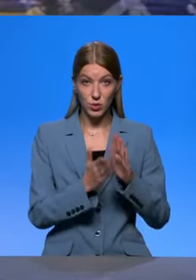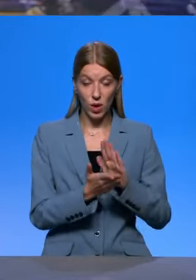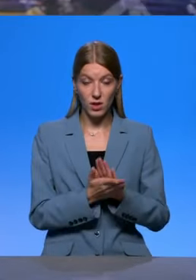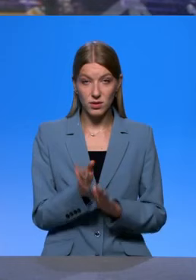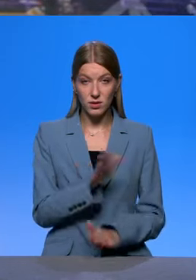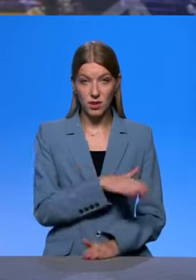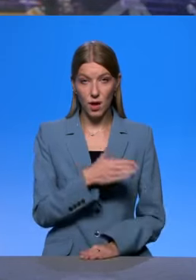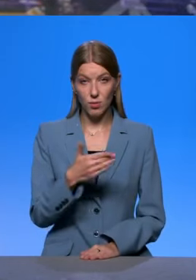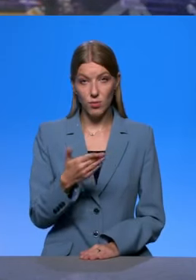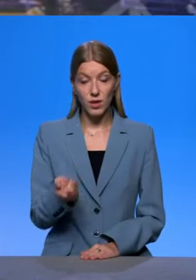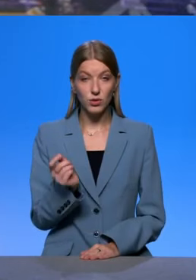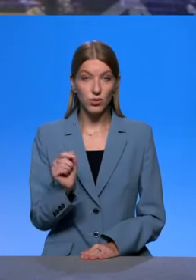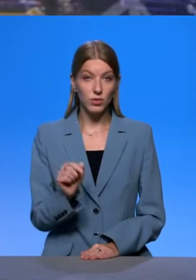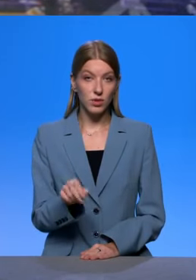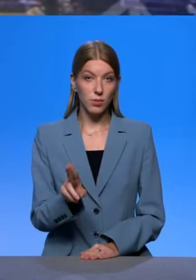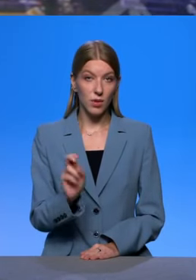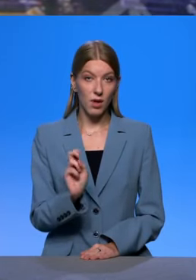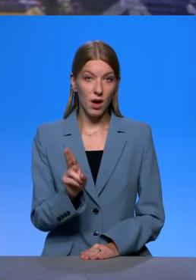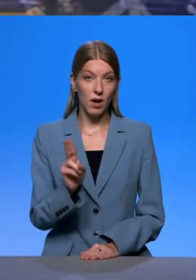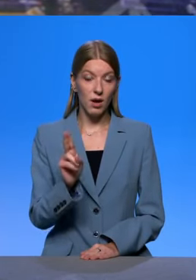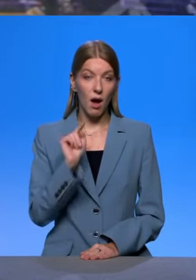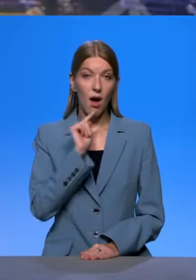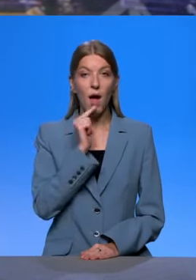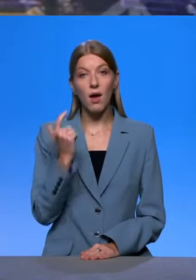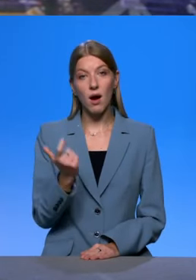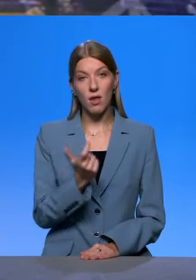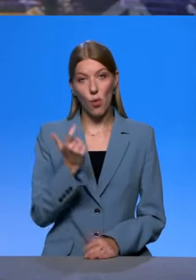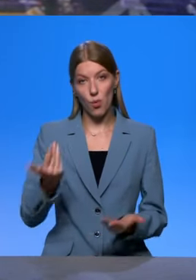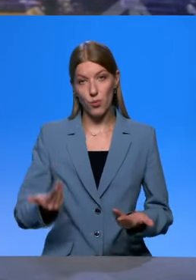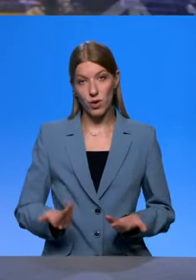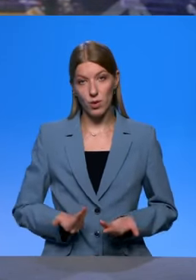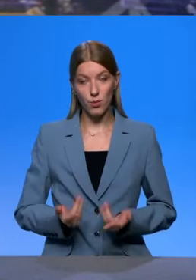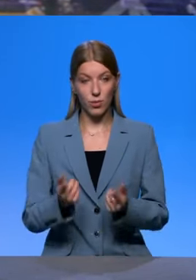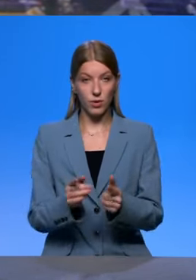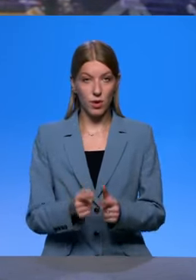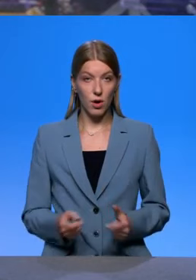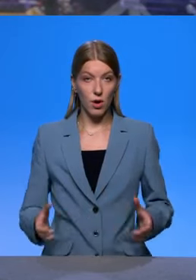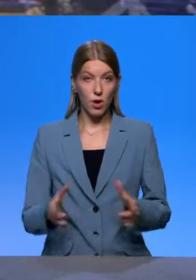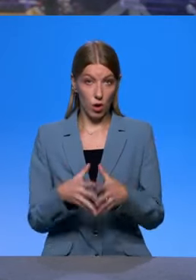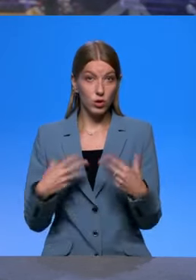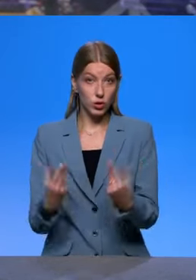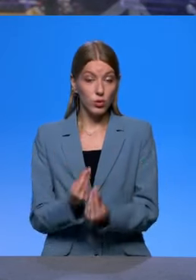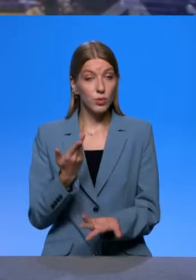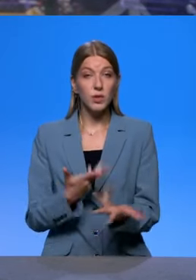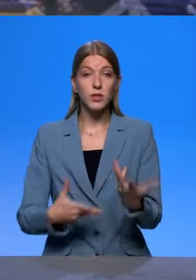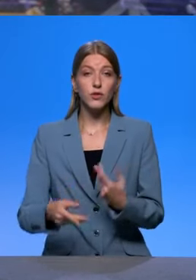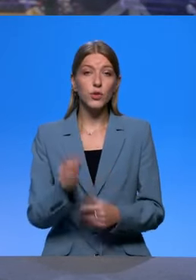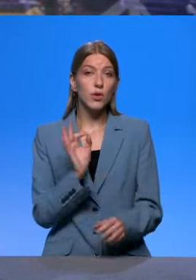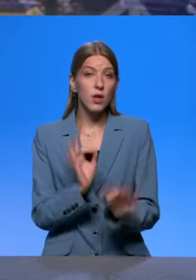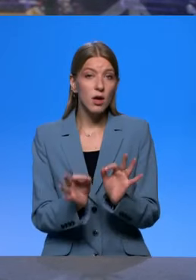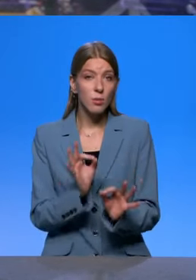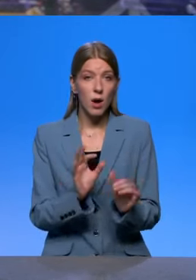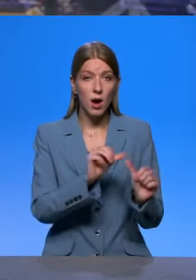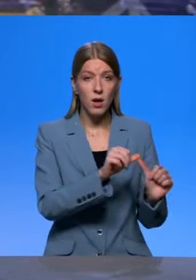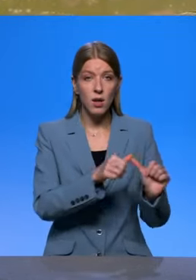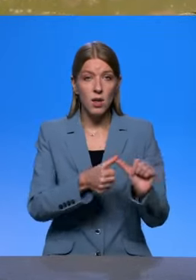вот экономика, быт, социум, если все нормально, ровно, спокойно, никаких